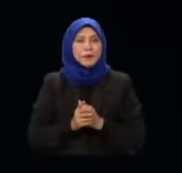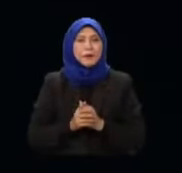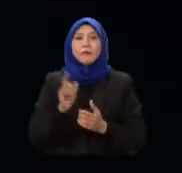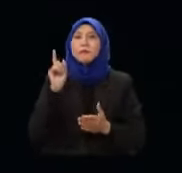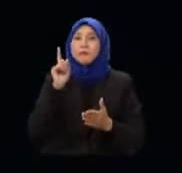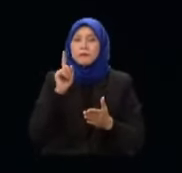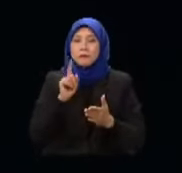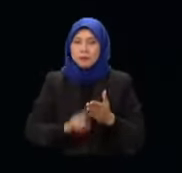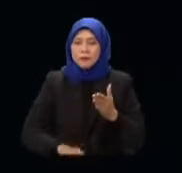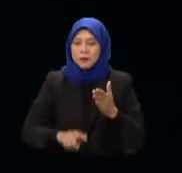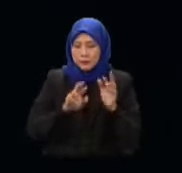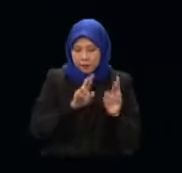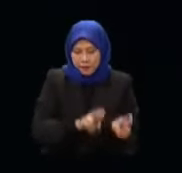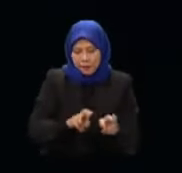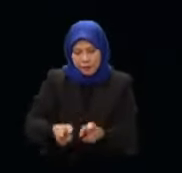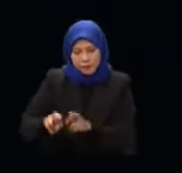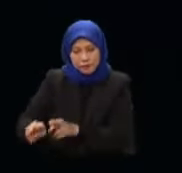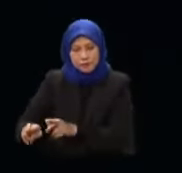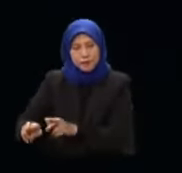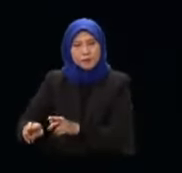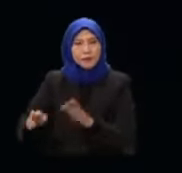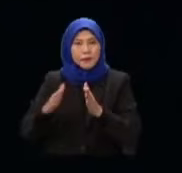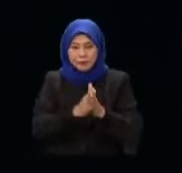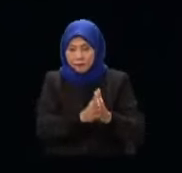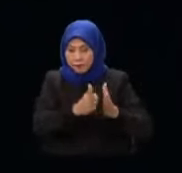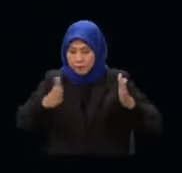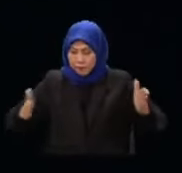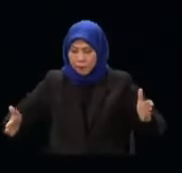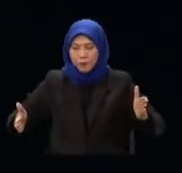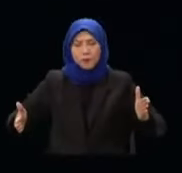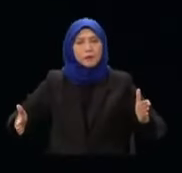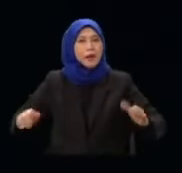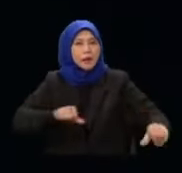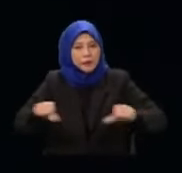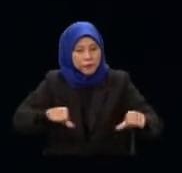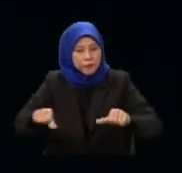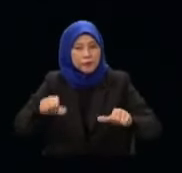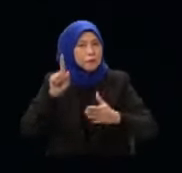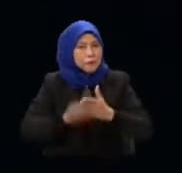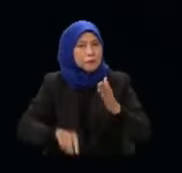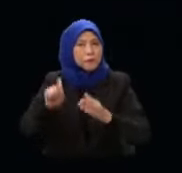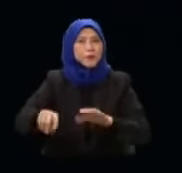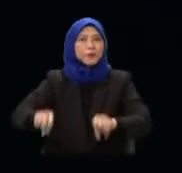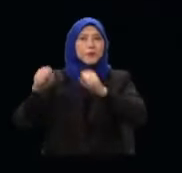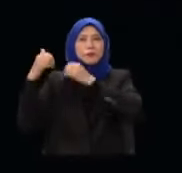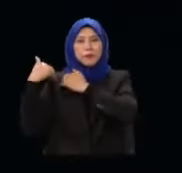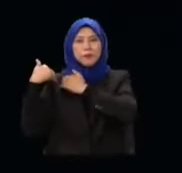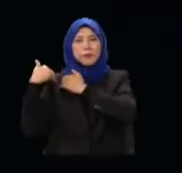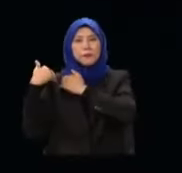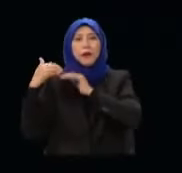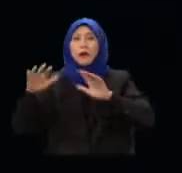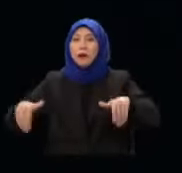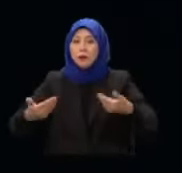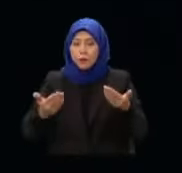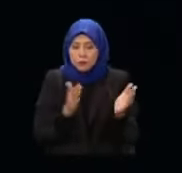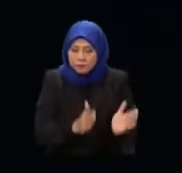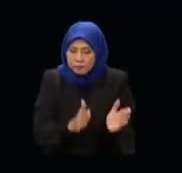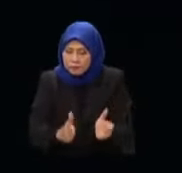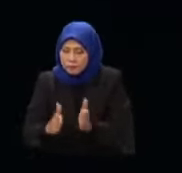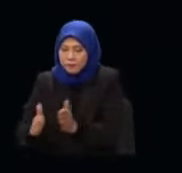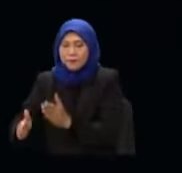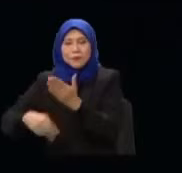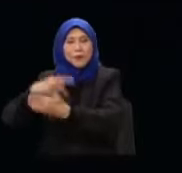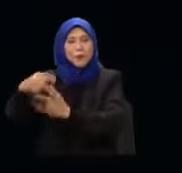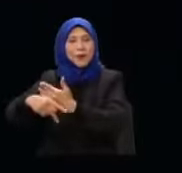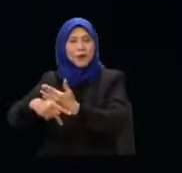Apakah perancangan sepanjang tempo Itu yang perlu dilaksanakan bagaimana kita susun kita